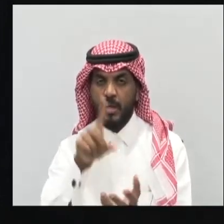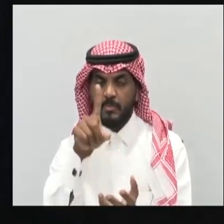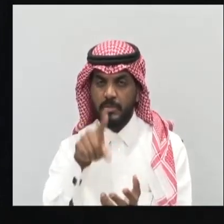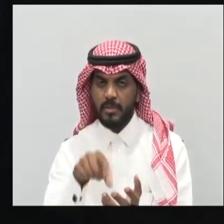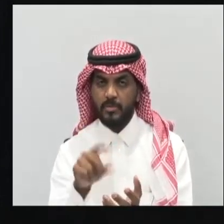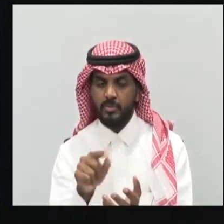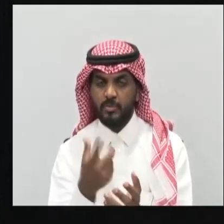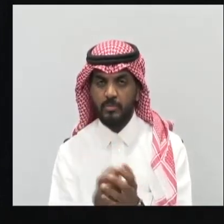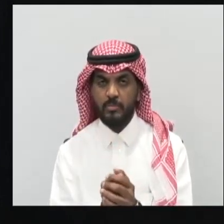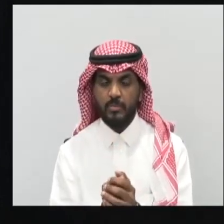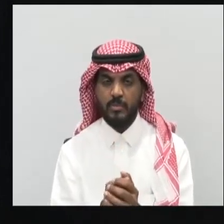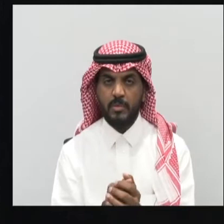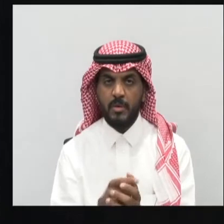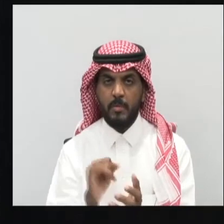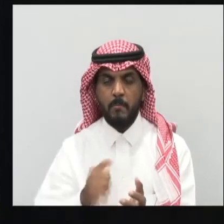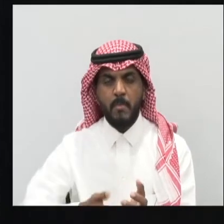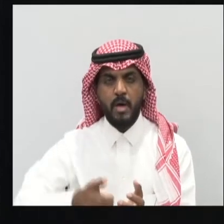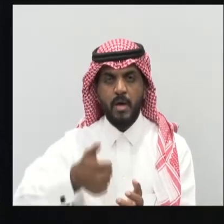التعجب. ما أقبح،